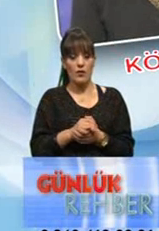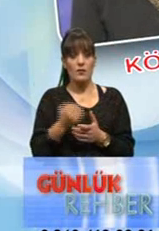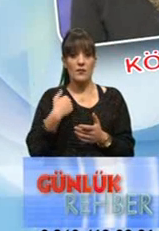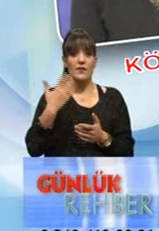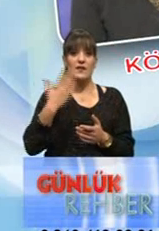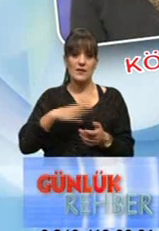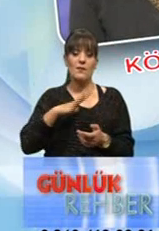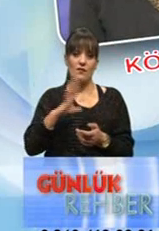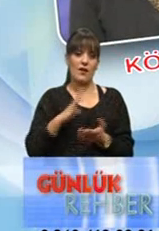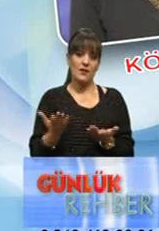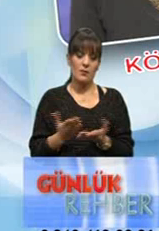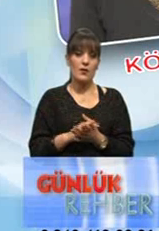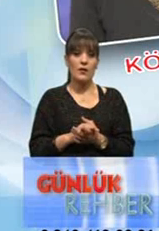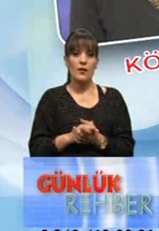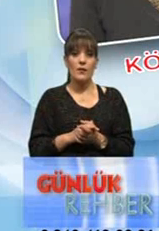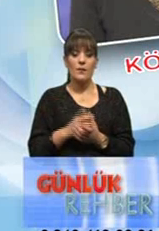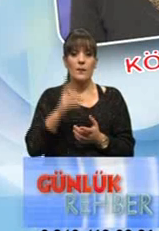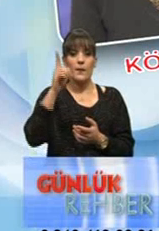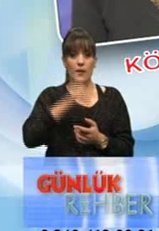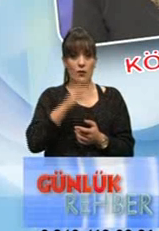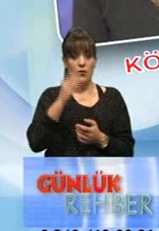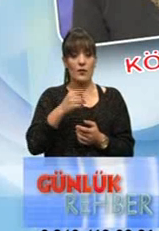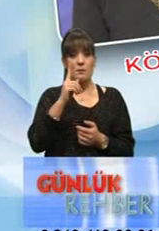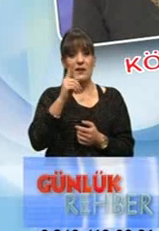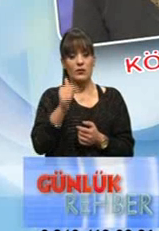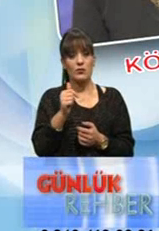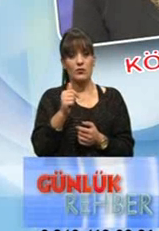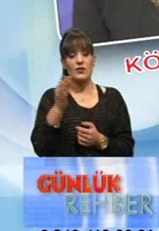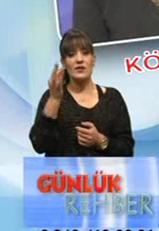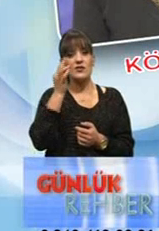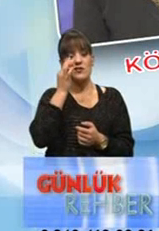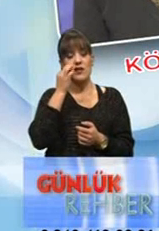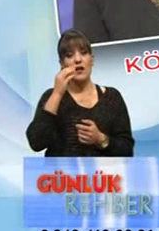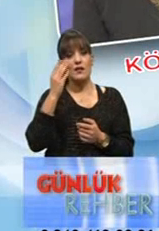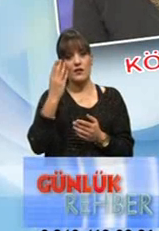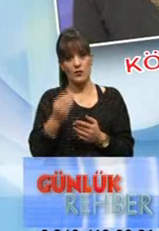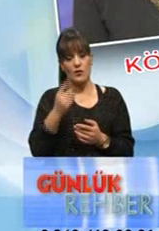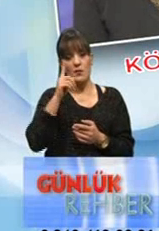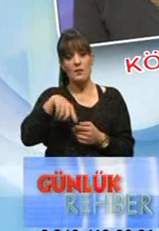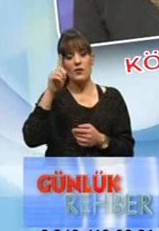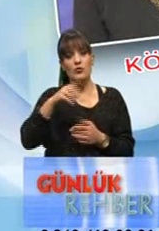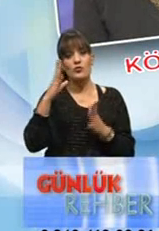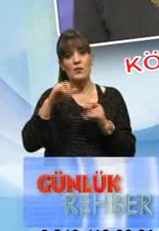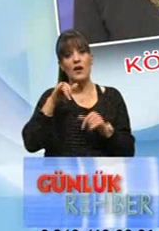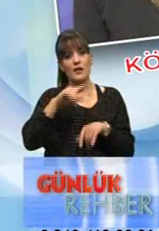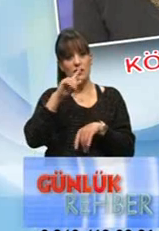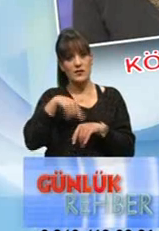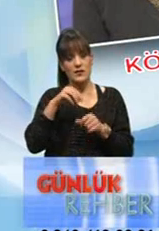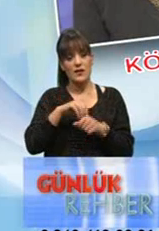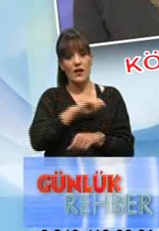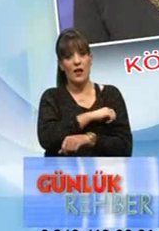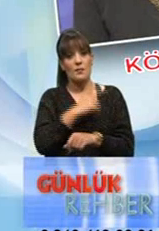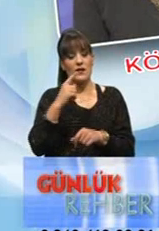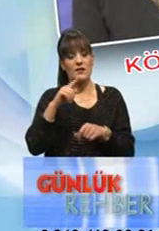Dileğimiz var tabii. Hı hı. Öncelikle bir gün canlı yayınlanıyor ve bir gün cumartesileri aynı saatte, hı hı,